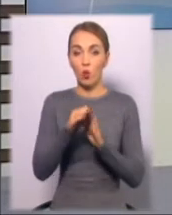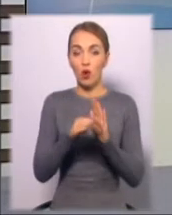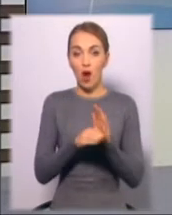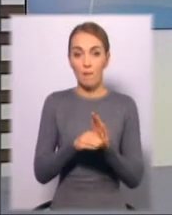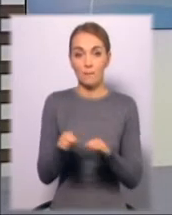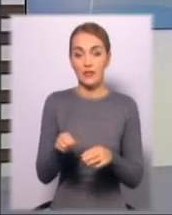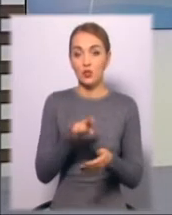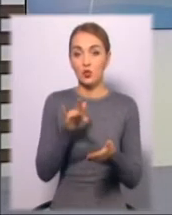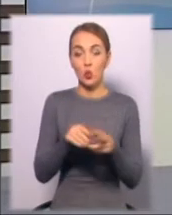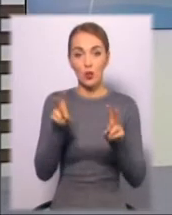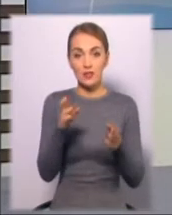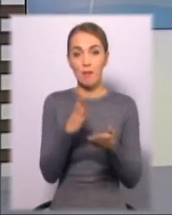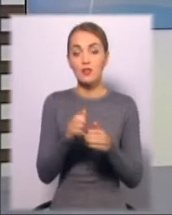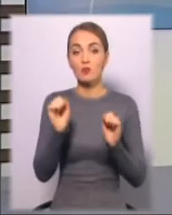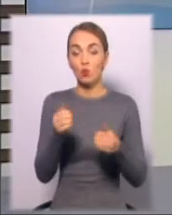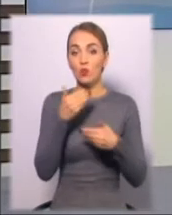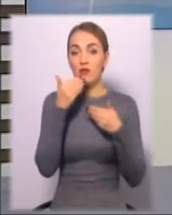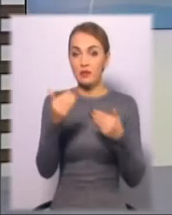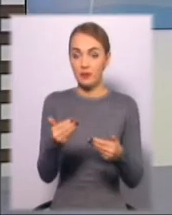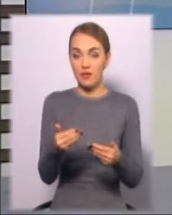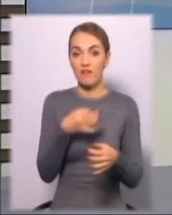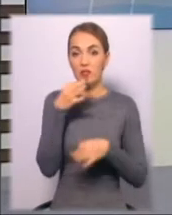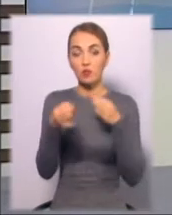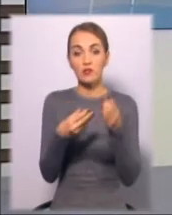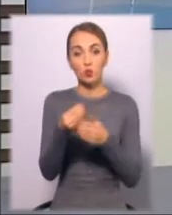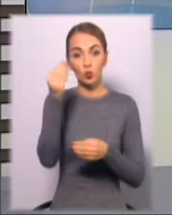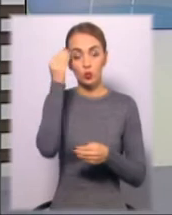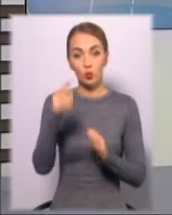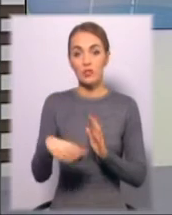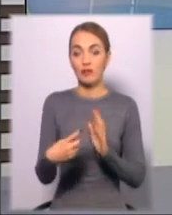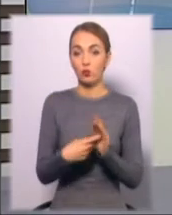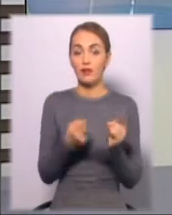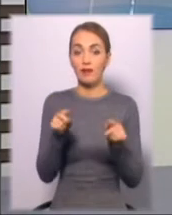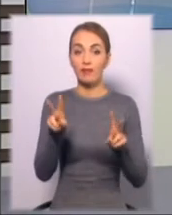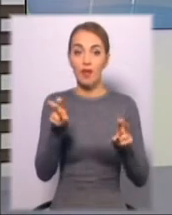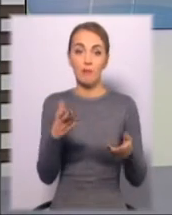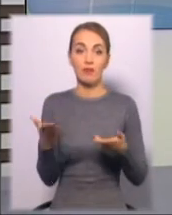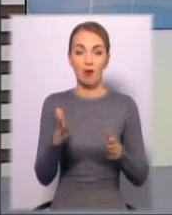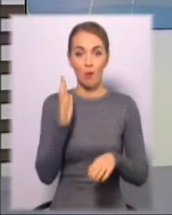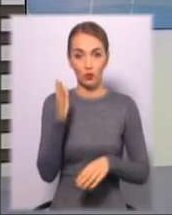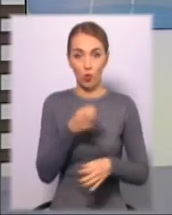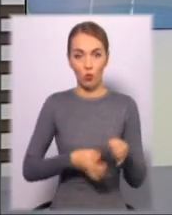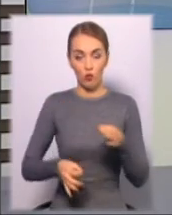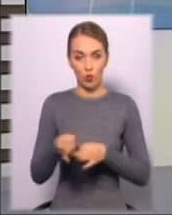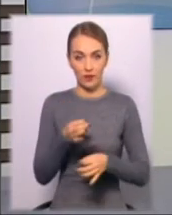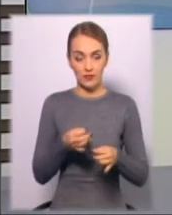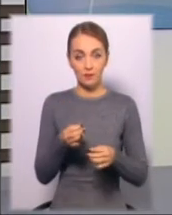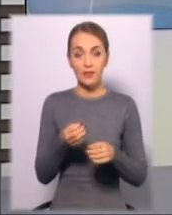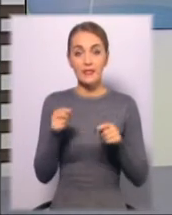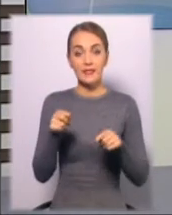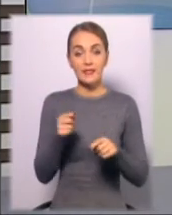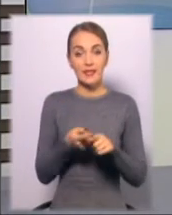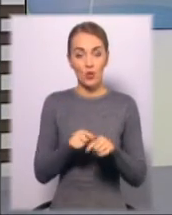«Столиця», маєте змогу і поставити своє запитання, висловити свою думку з приводу тієї теми, яка буде обговорюватися цієї